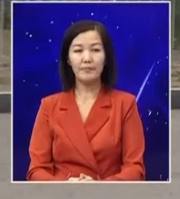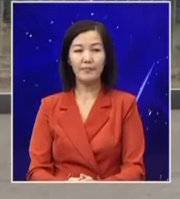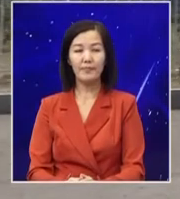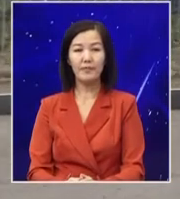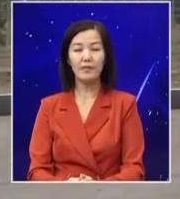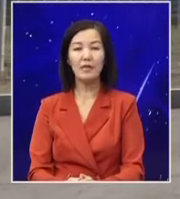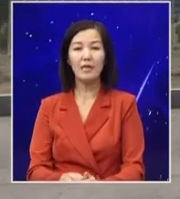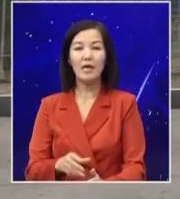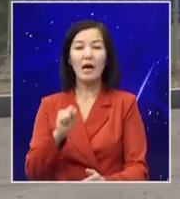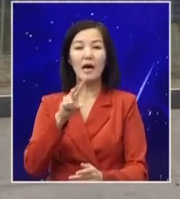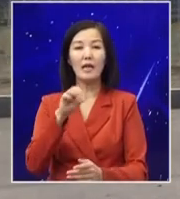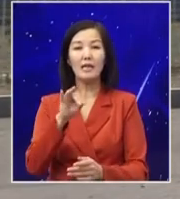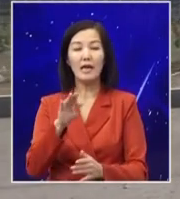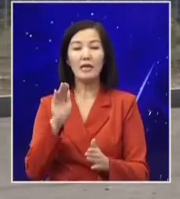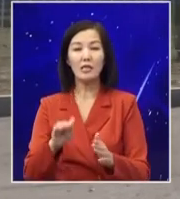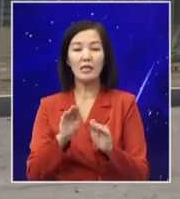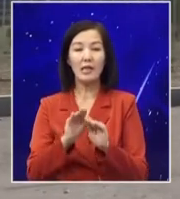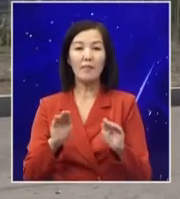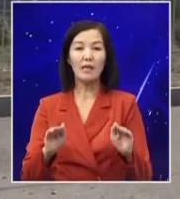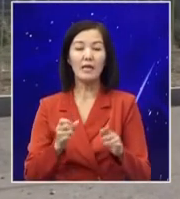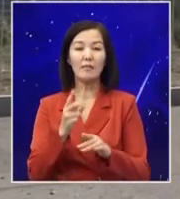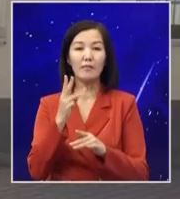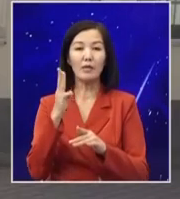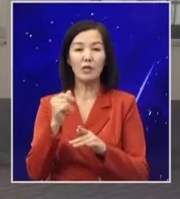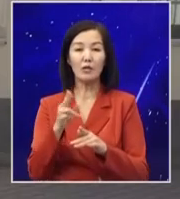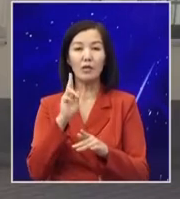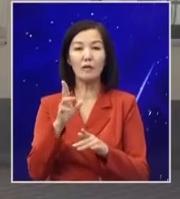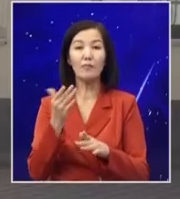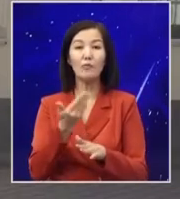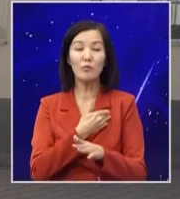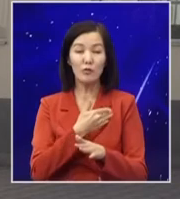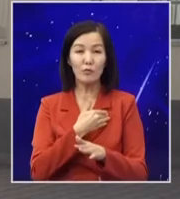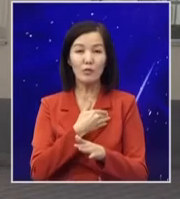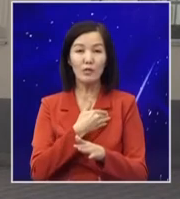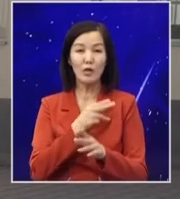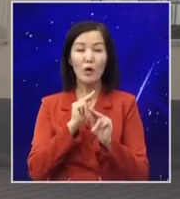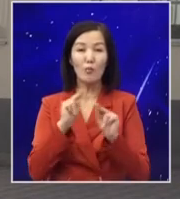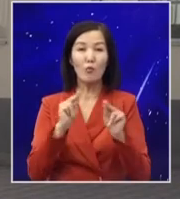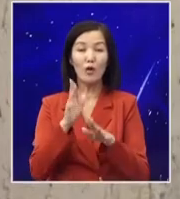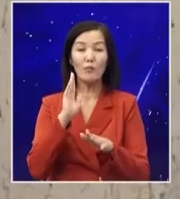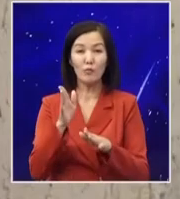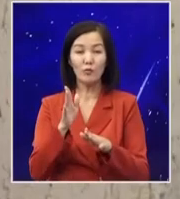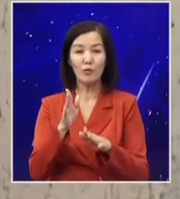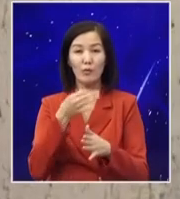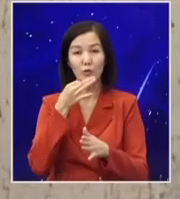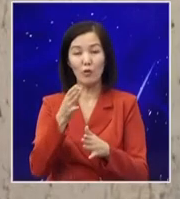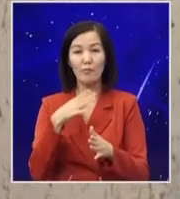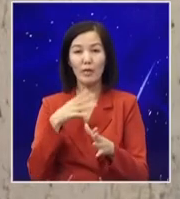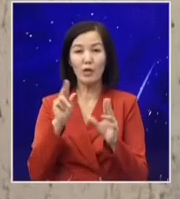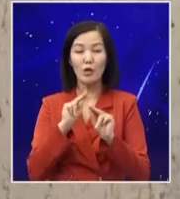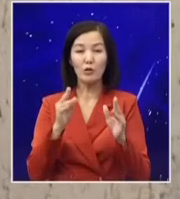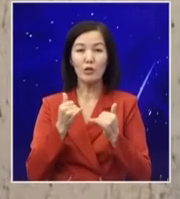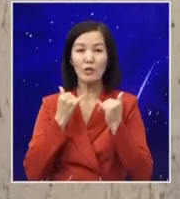Бір қызығы Әли апайдың кішкентай шәкірттерінің бірнешеуі «Кім боласың?» деген сұраққа мұғалім деп жауап береді. Ол да болса ұстазарына